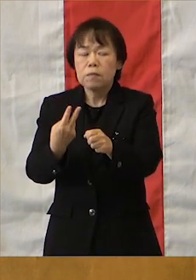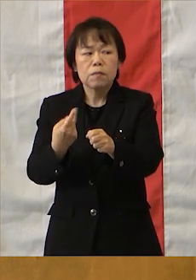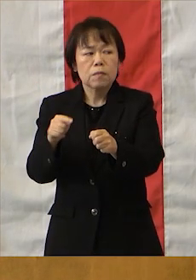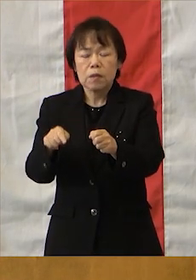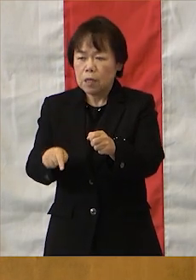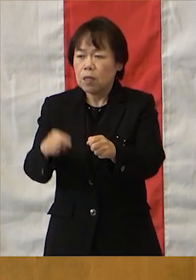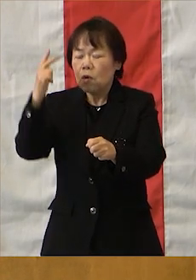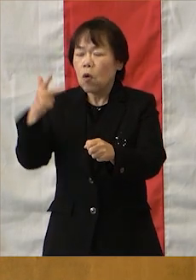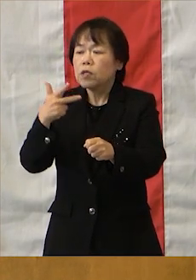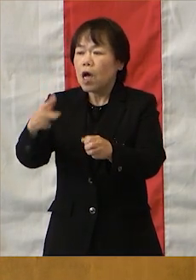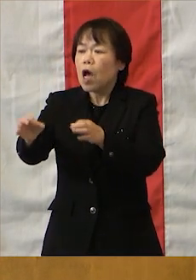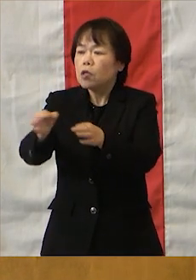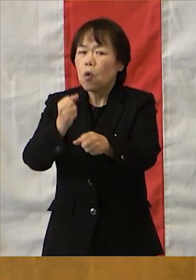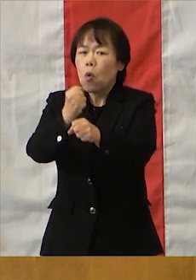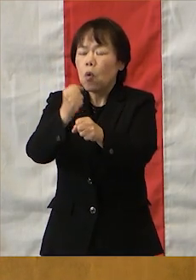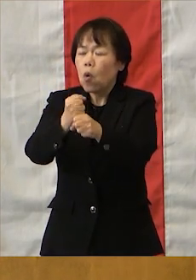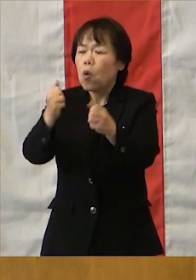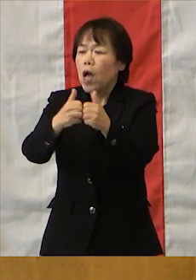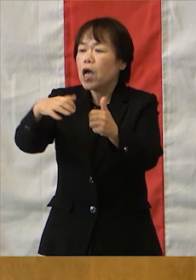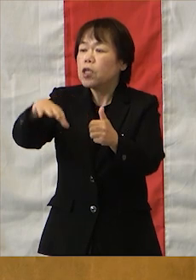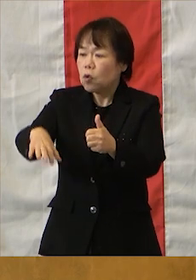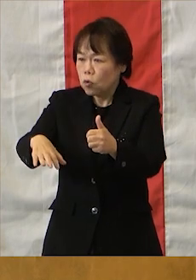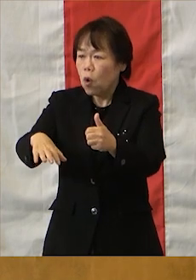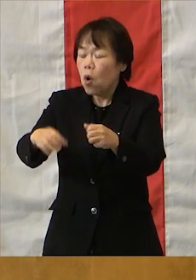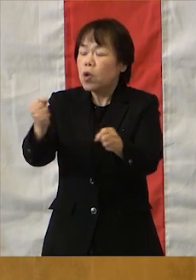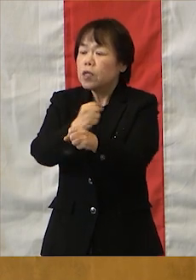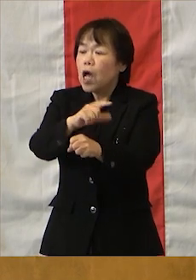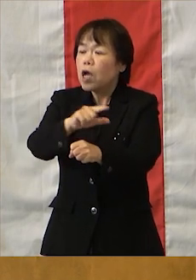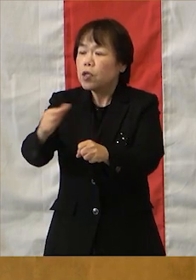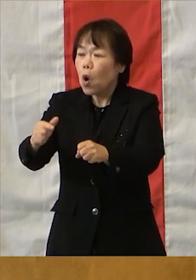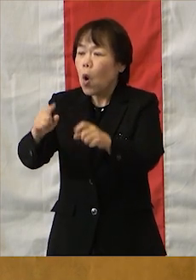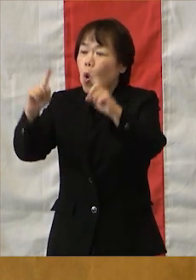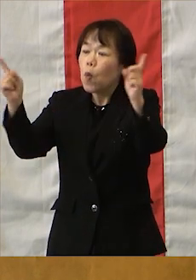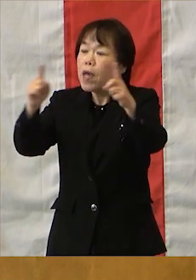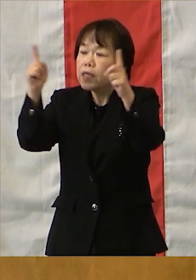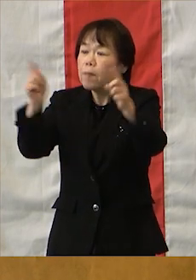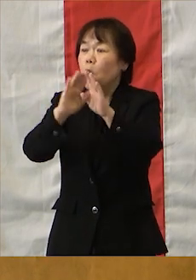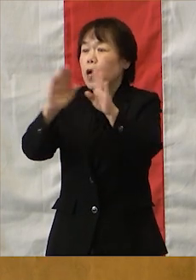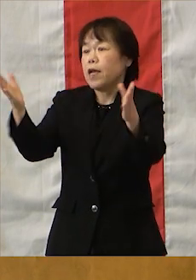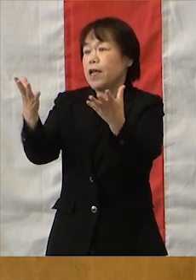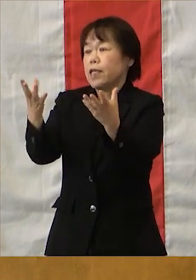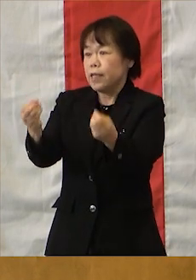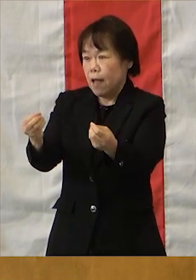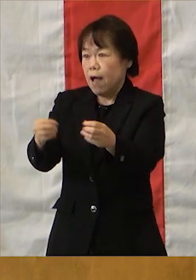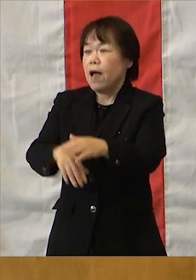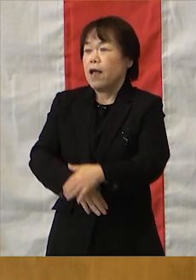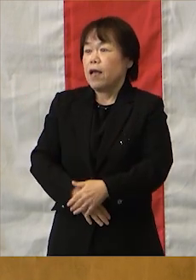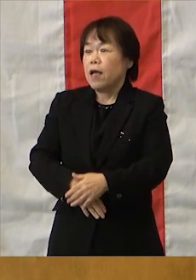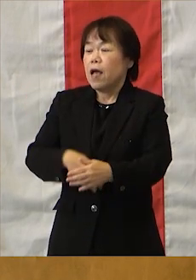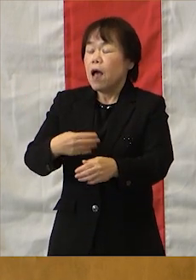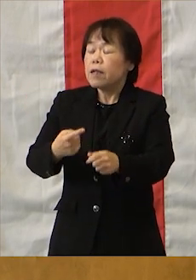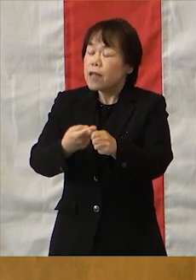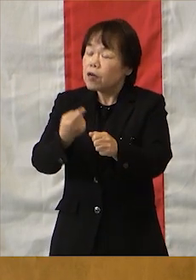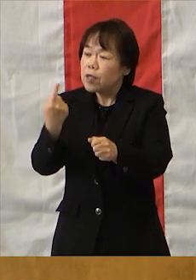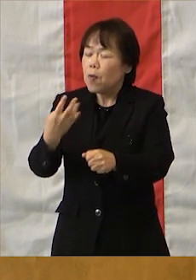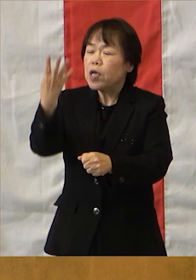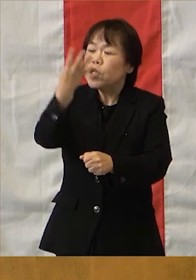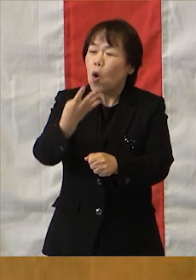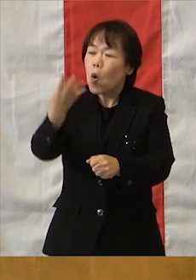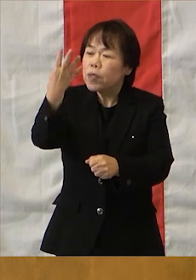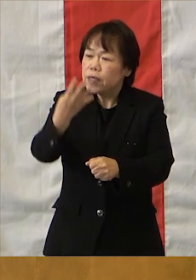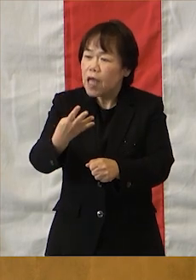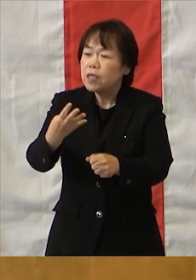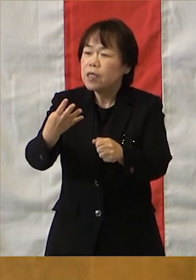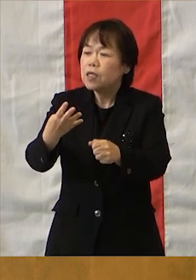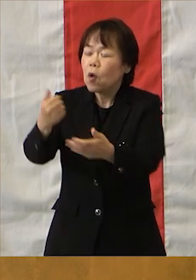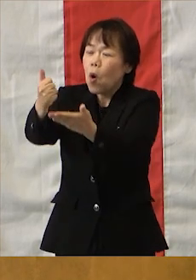に横須賀商工会議所産業フェスティバルを開催しました昨年は4000人もの方々にご